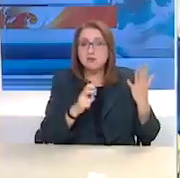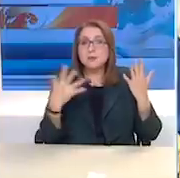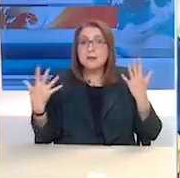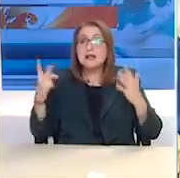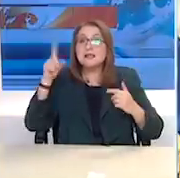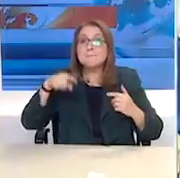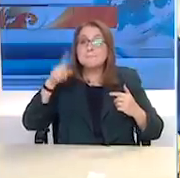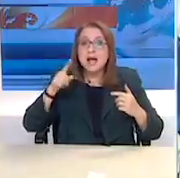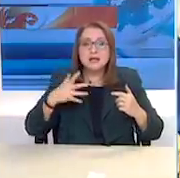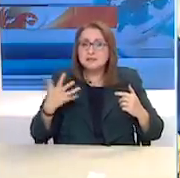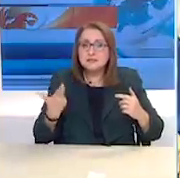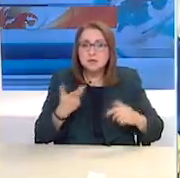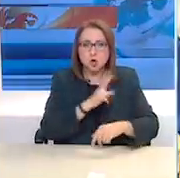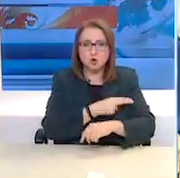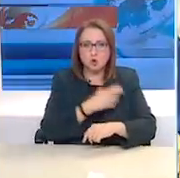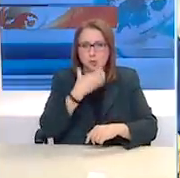γρήγορα να σου καταναλώσει